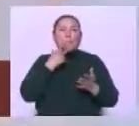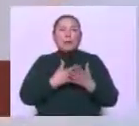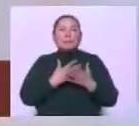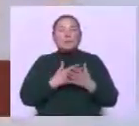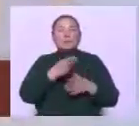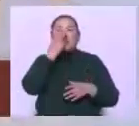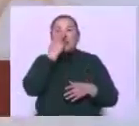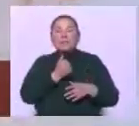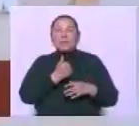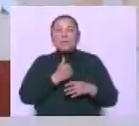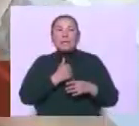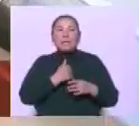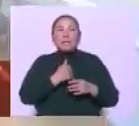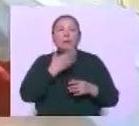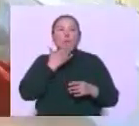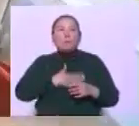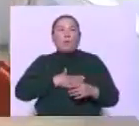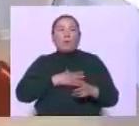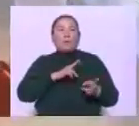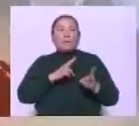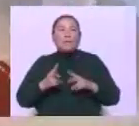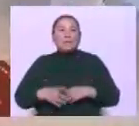свои навыки и страсть к танцам.